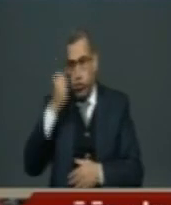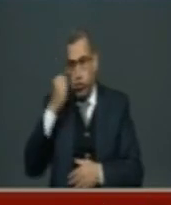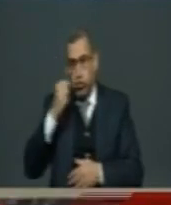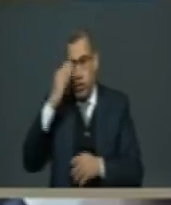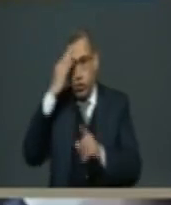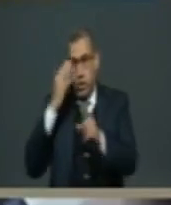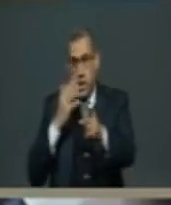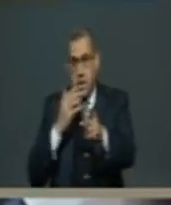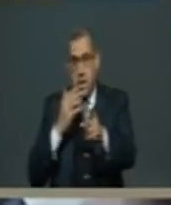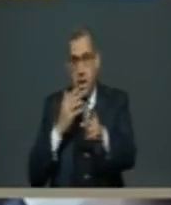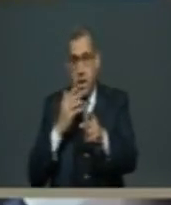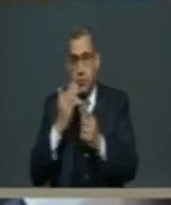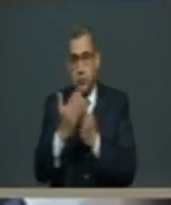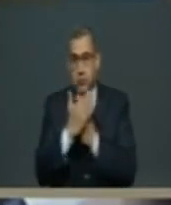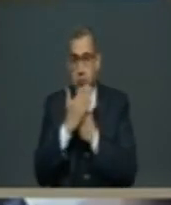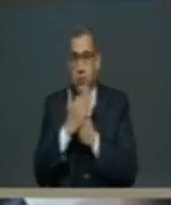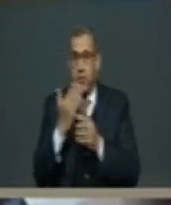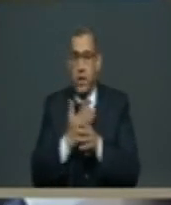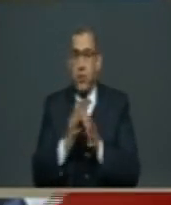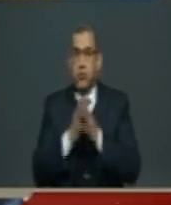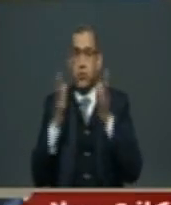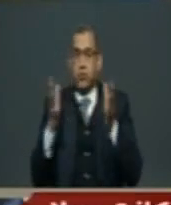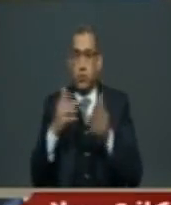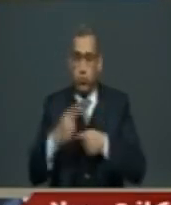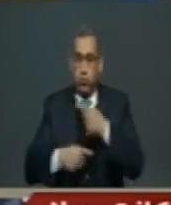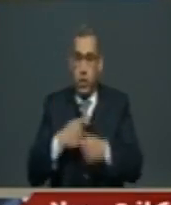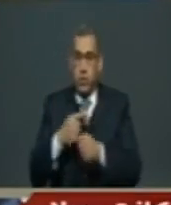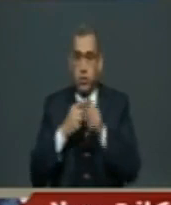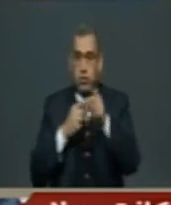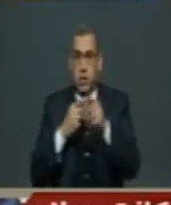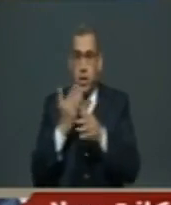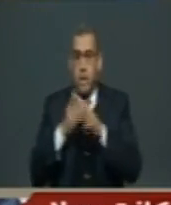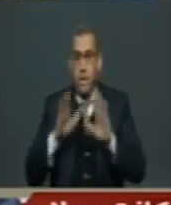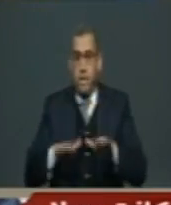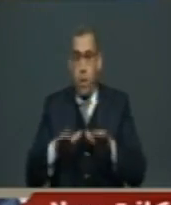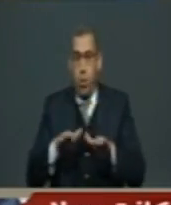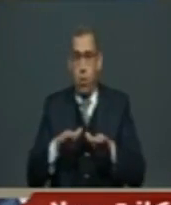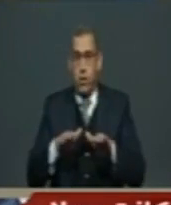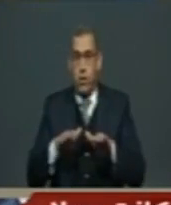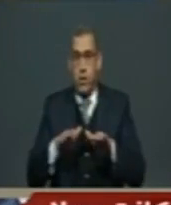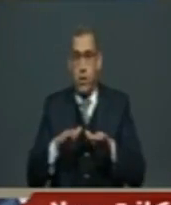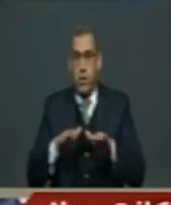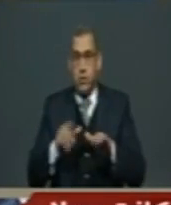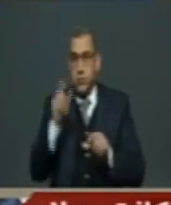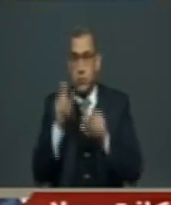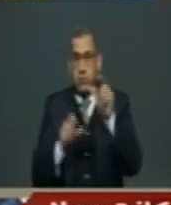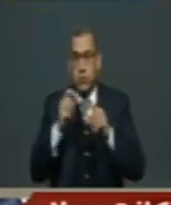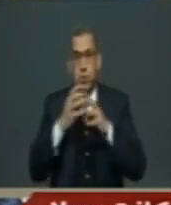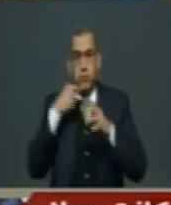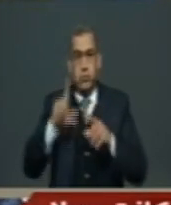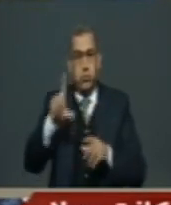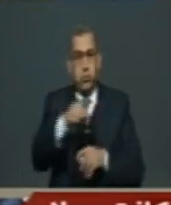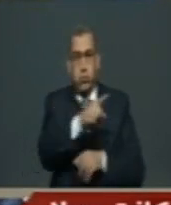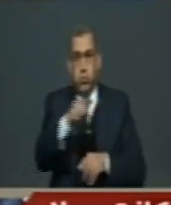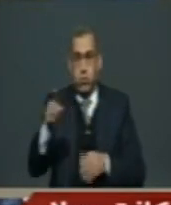لسيادتكم لدعمكم المستمر، وكذلك وجود مثل هذه الكيانات العملاقة التي